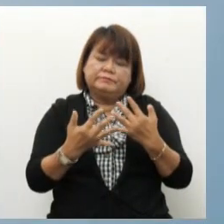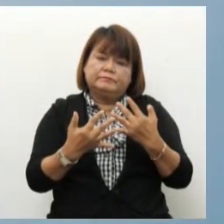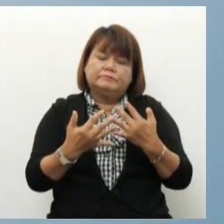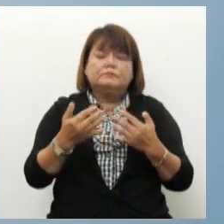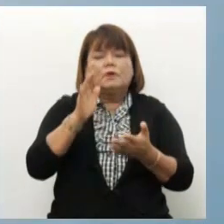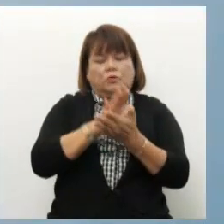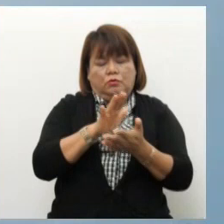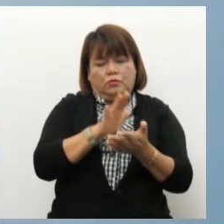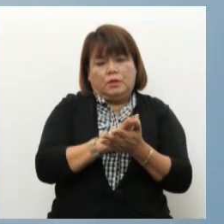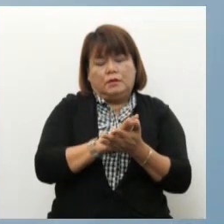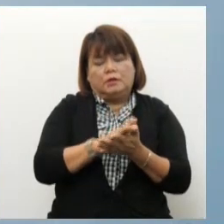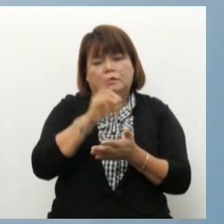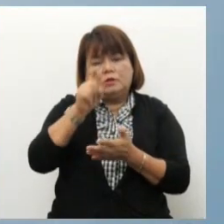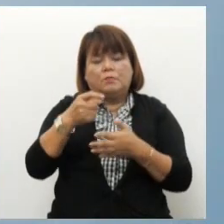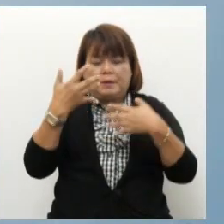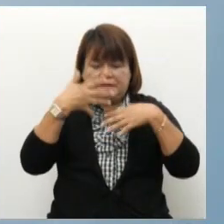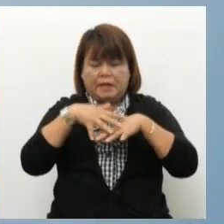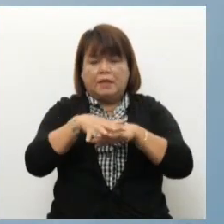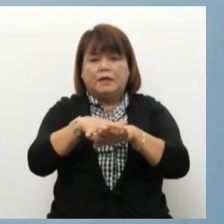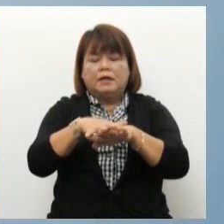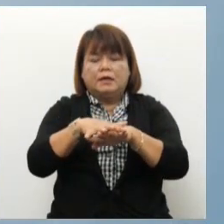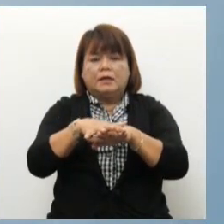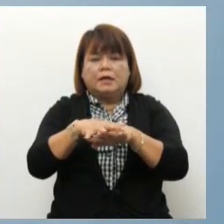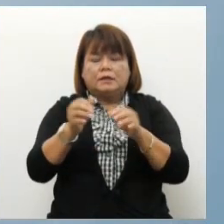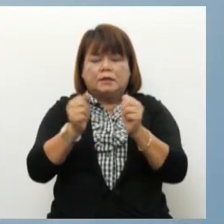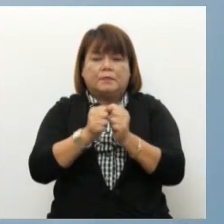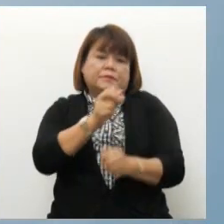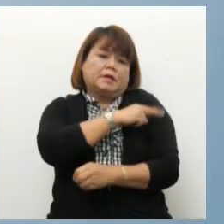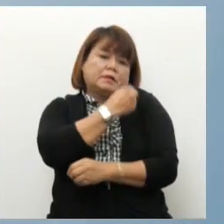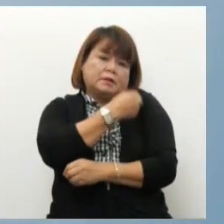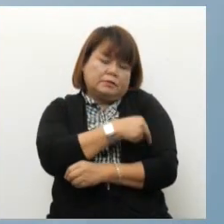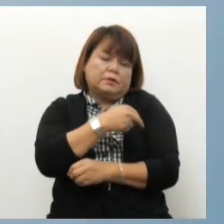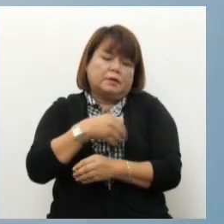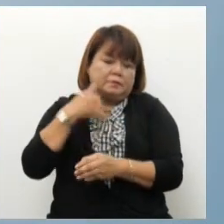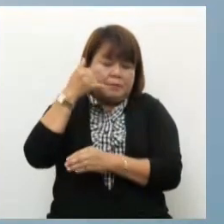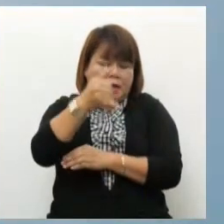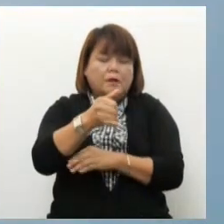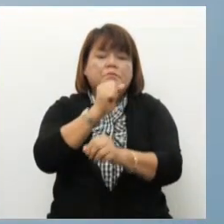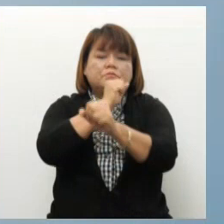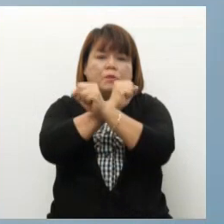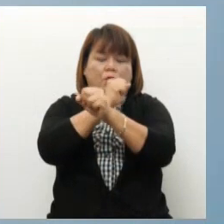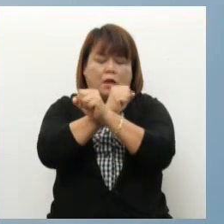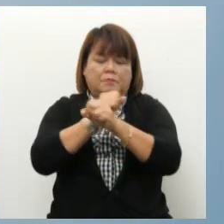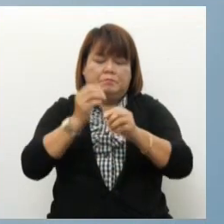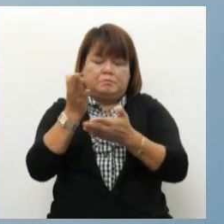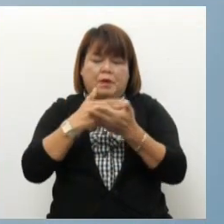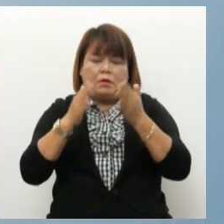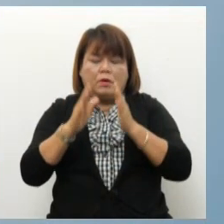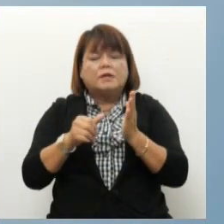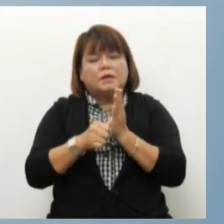างโรงเรียนก็อาจจะต้องประสานงานกับทางสาธารณสุขในการที่จะมาเน้นการป้องกันมากกว่าการที่จะแก้ไ